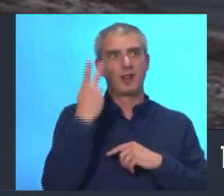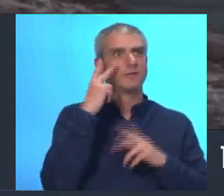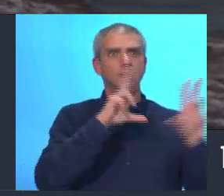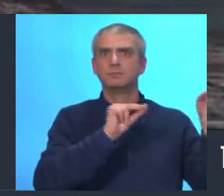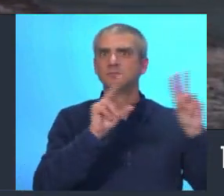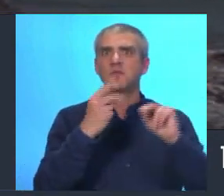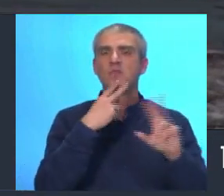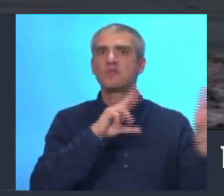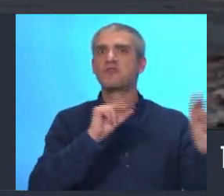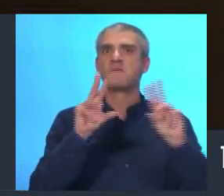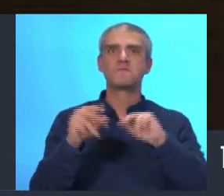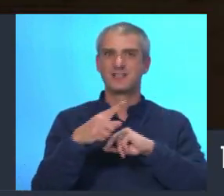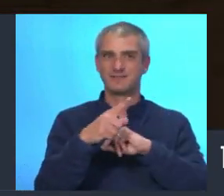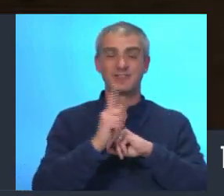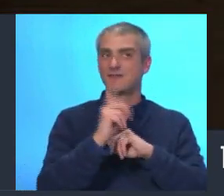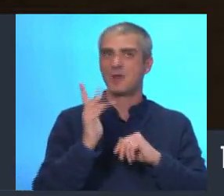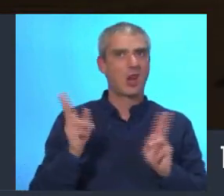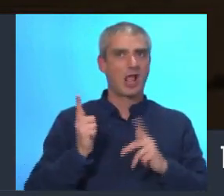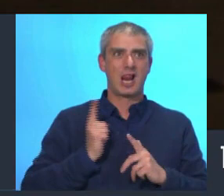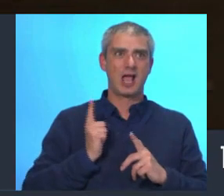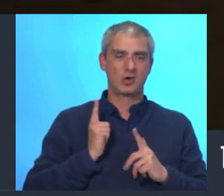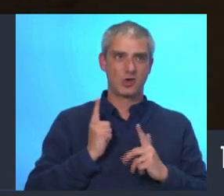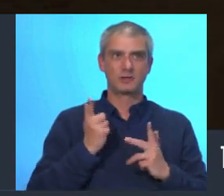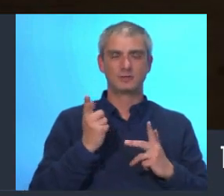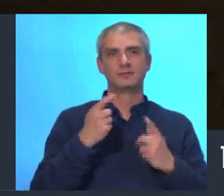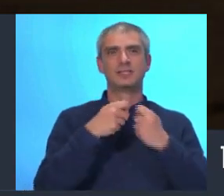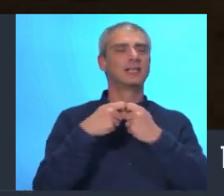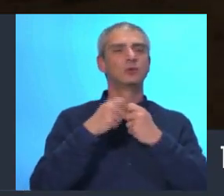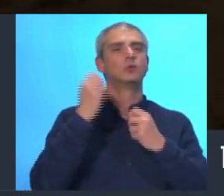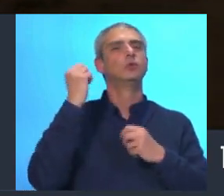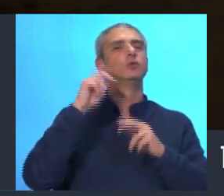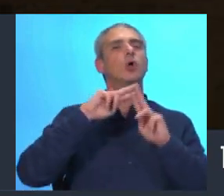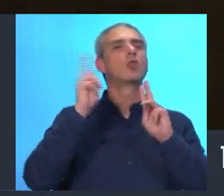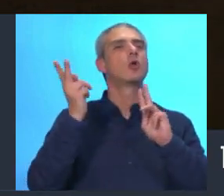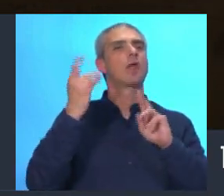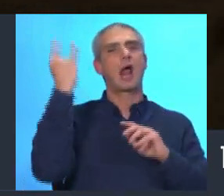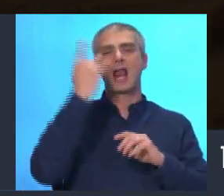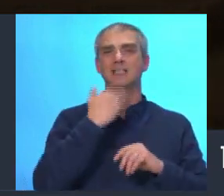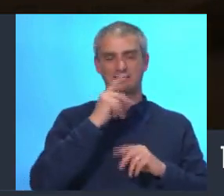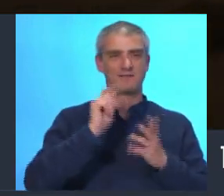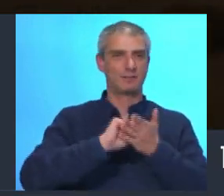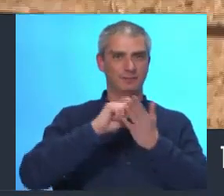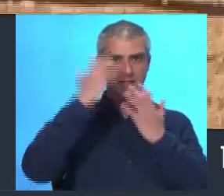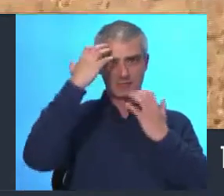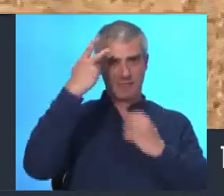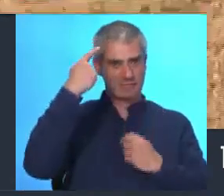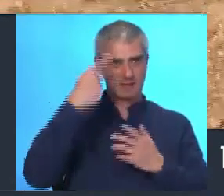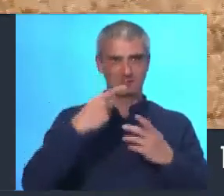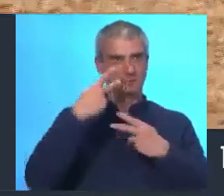השניים. ולמי שלא יכול לחכות, ארגון דימאר, סוכנות החלל הישראלית ומשרד המדע שעומדים מאחורי הפרויקט